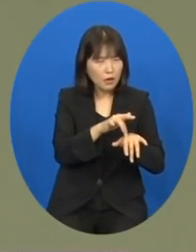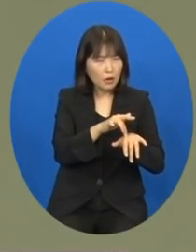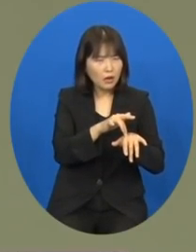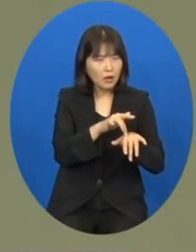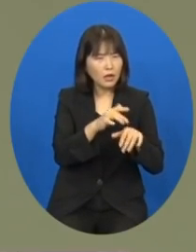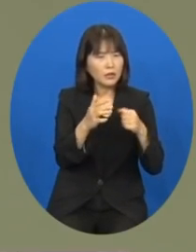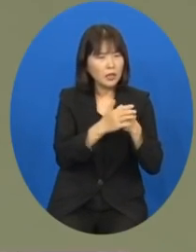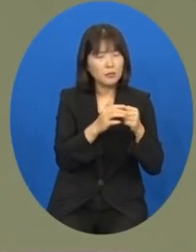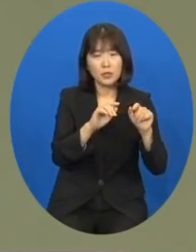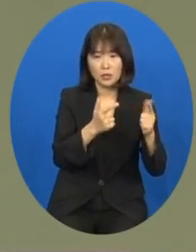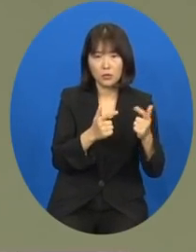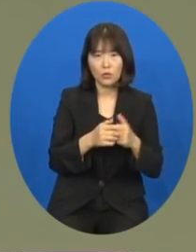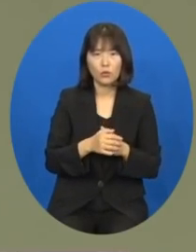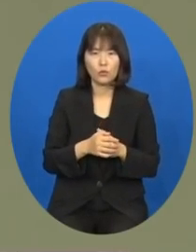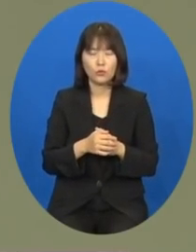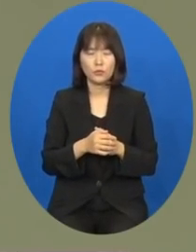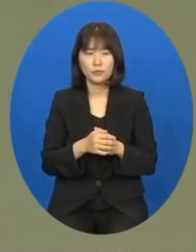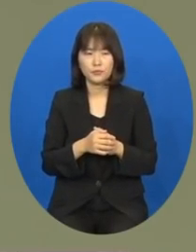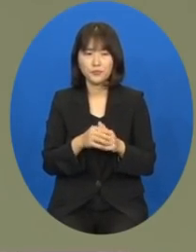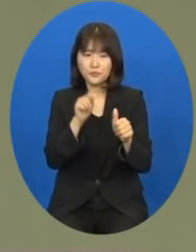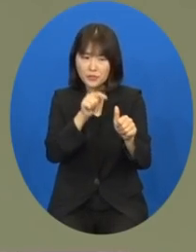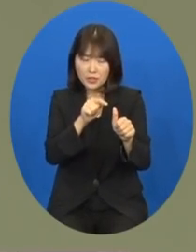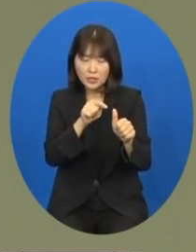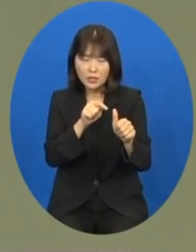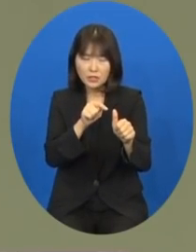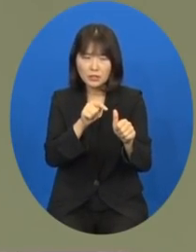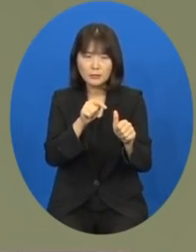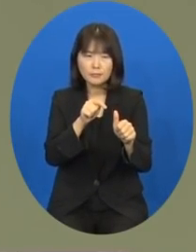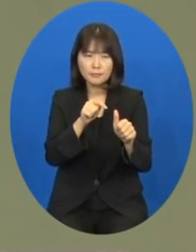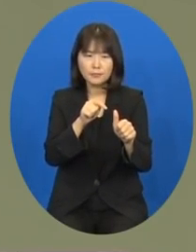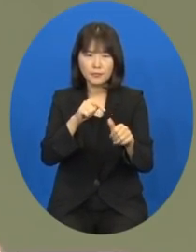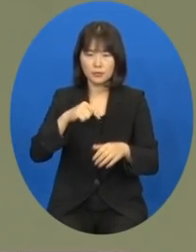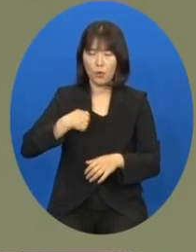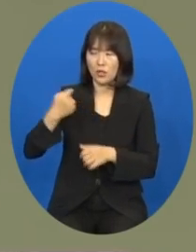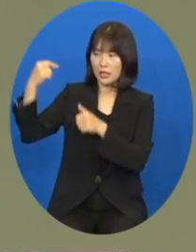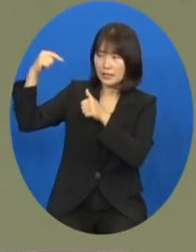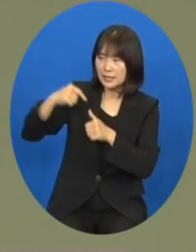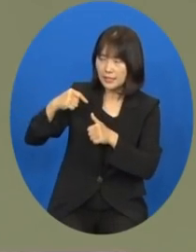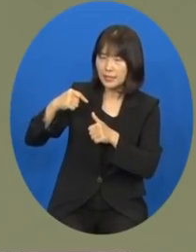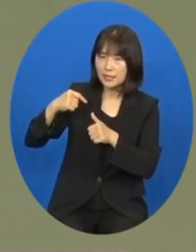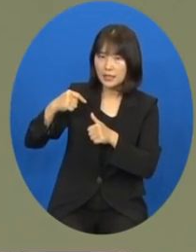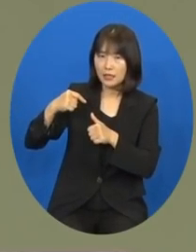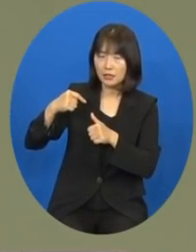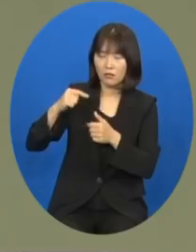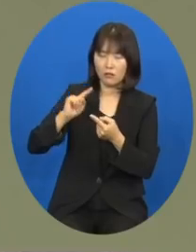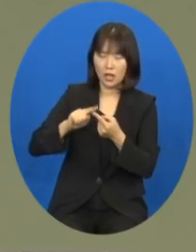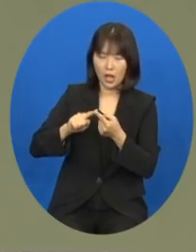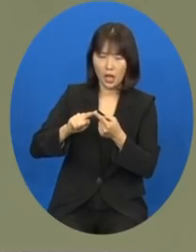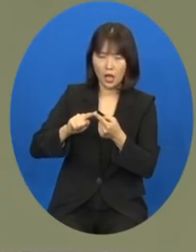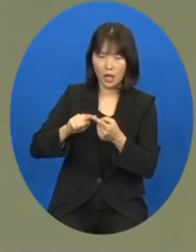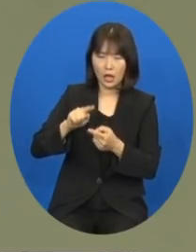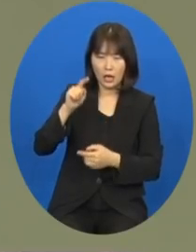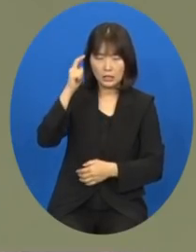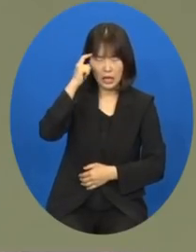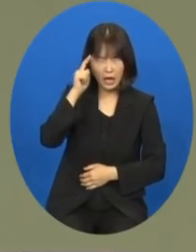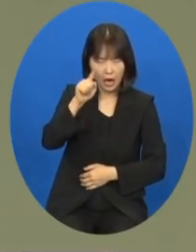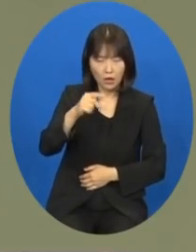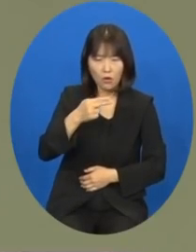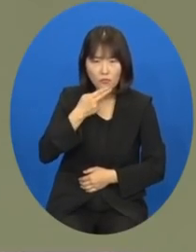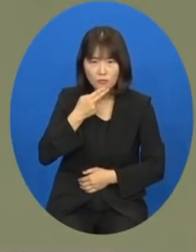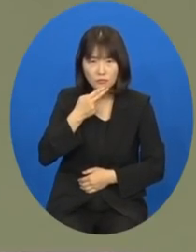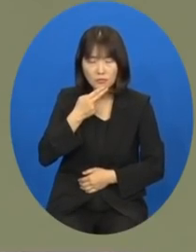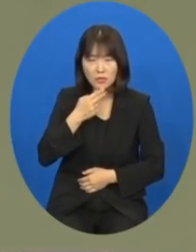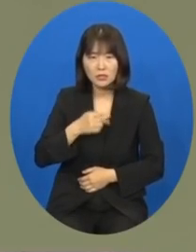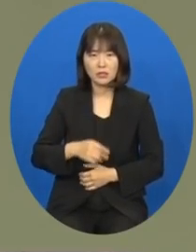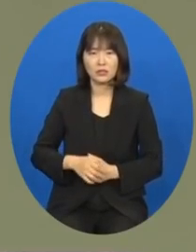자신에게 지시 되어진 그 악독한 명령에 대해서 비판적으로 생각하지 않고 아무런 생각없이 그냥 생각할